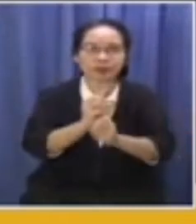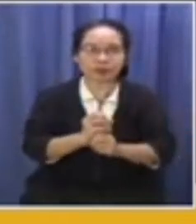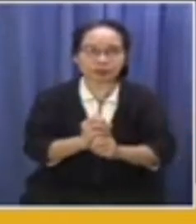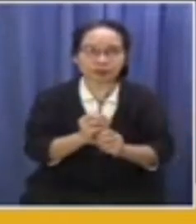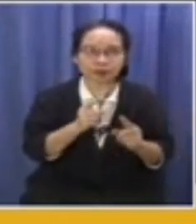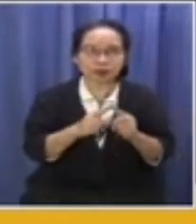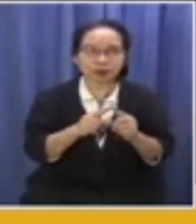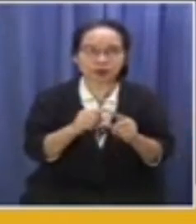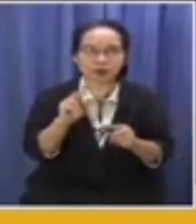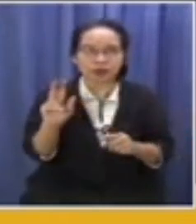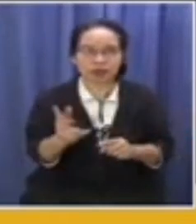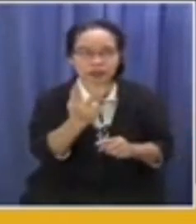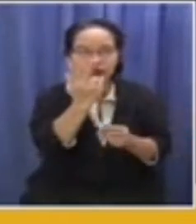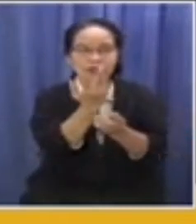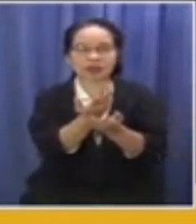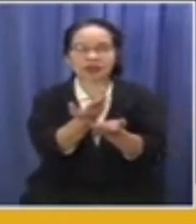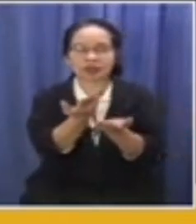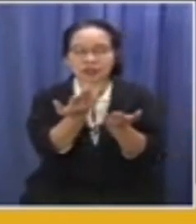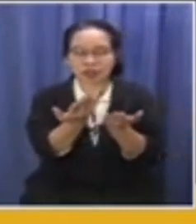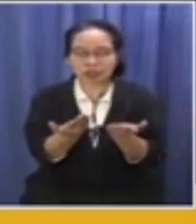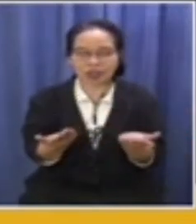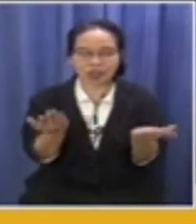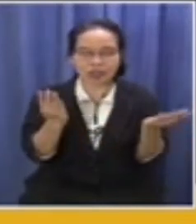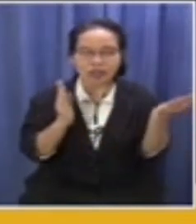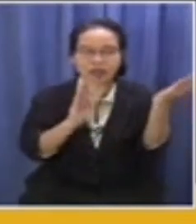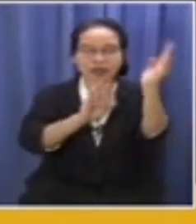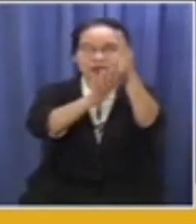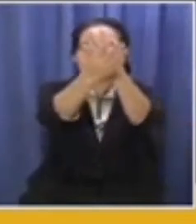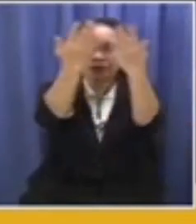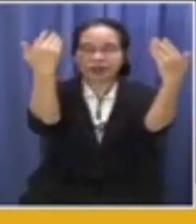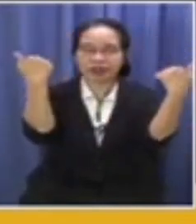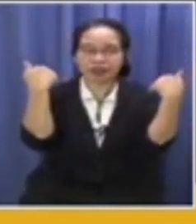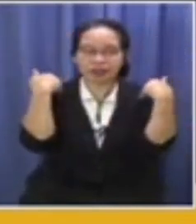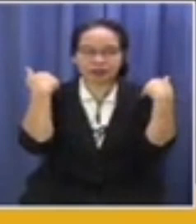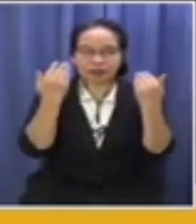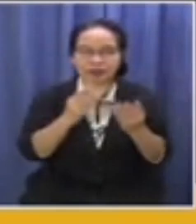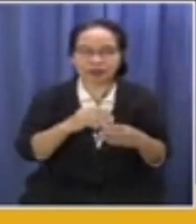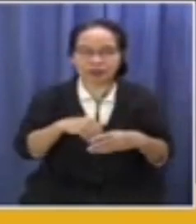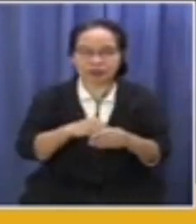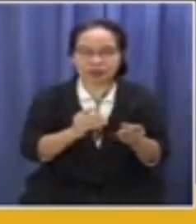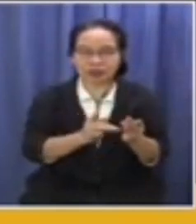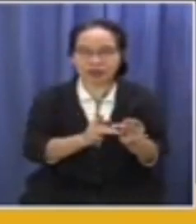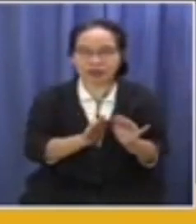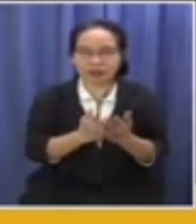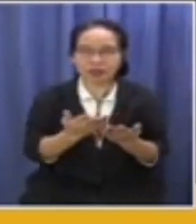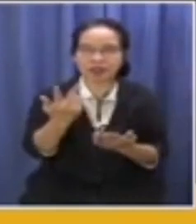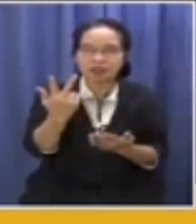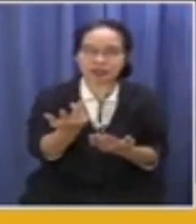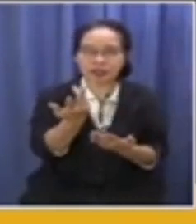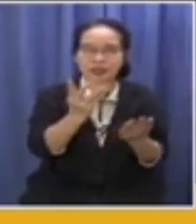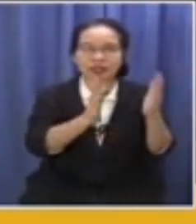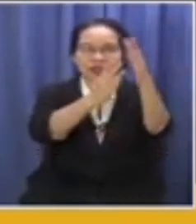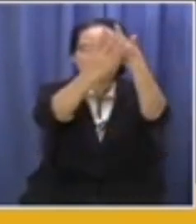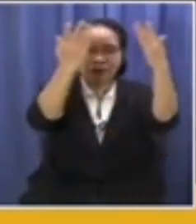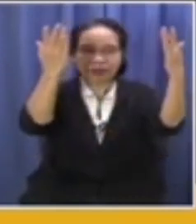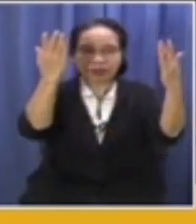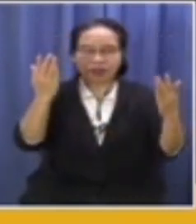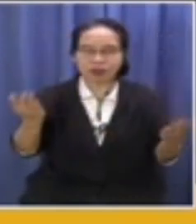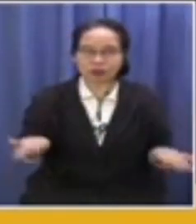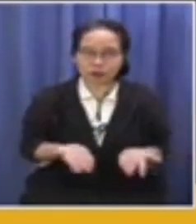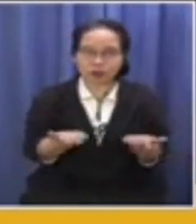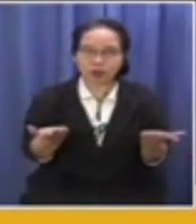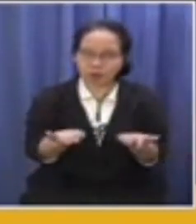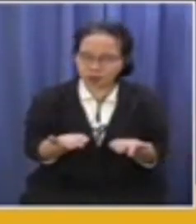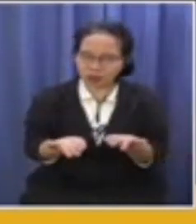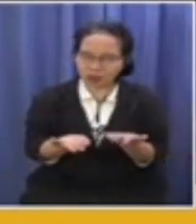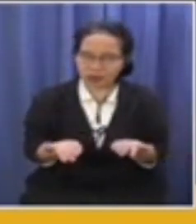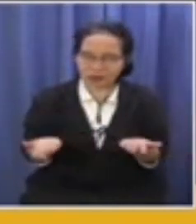hang sa ikatlong langit Meron pong tinatawag sa biblya ikatlong langit ano po yung